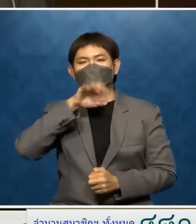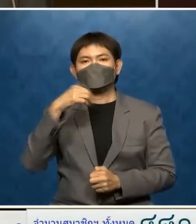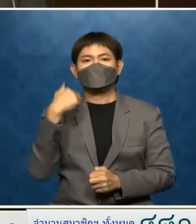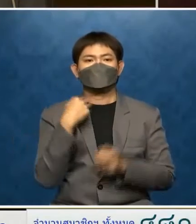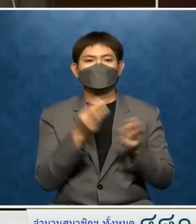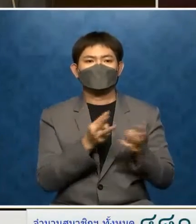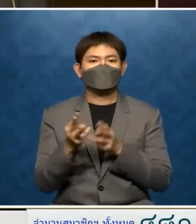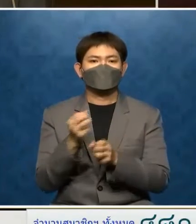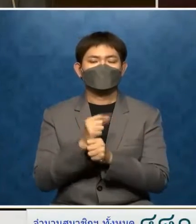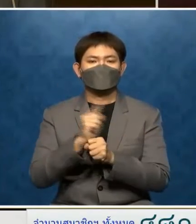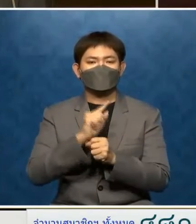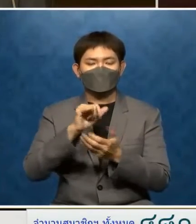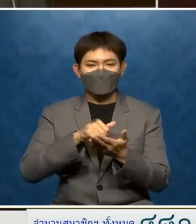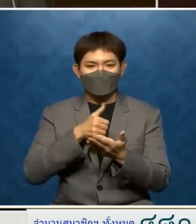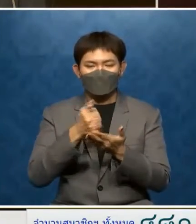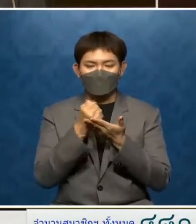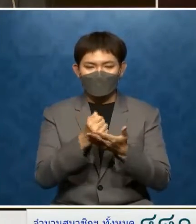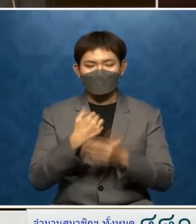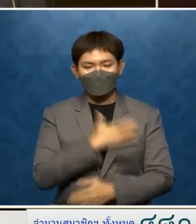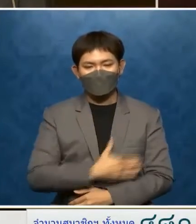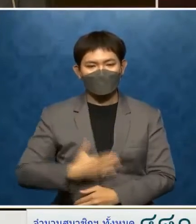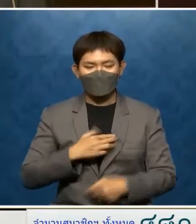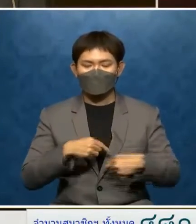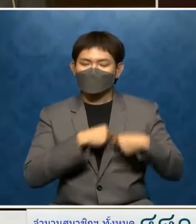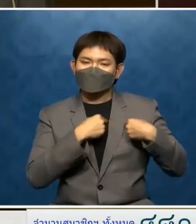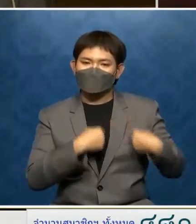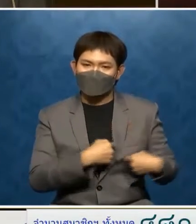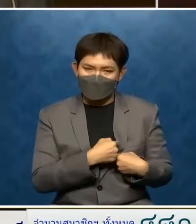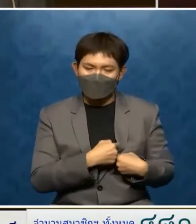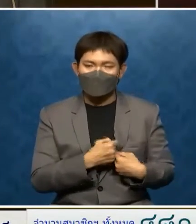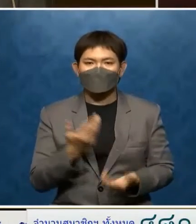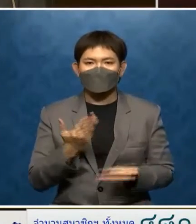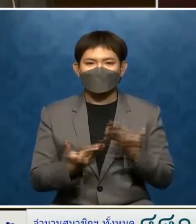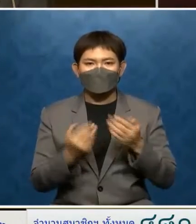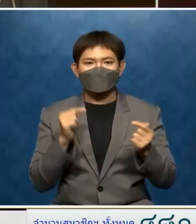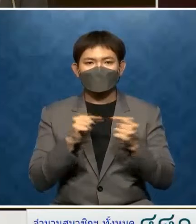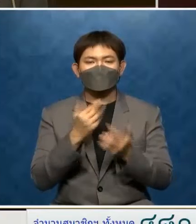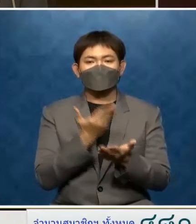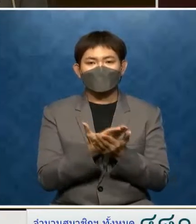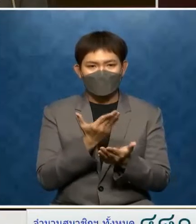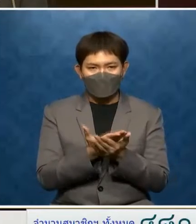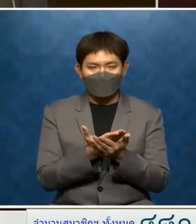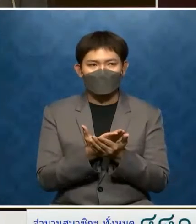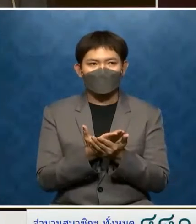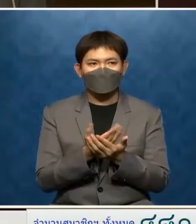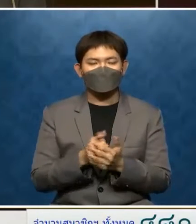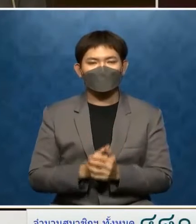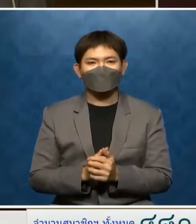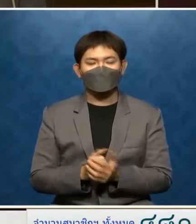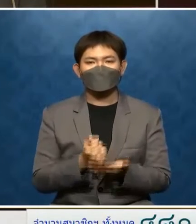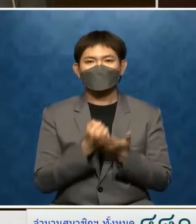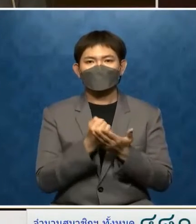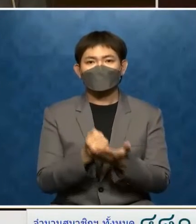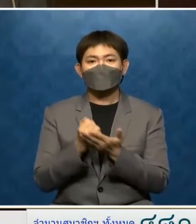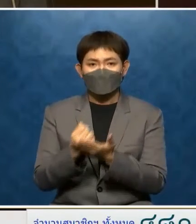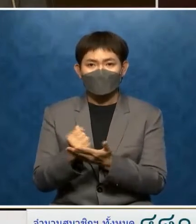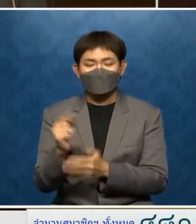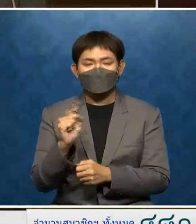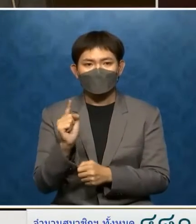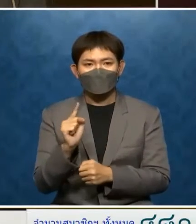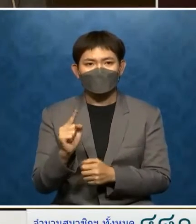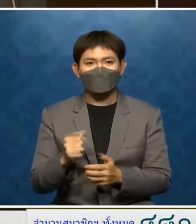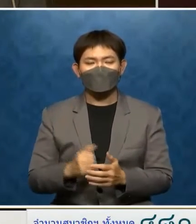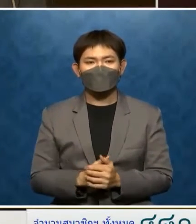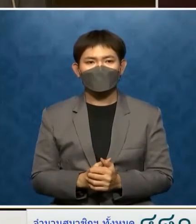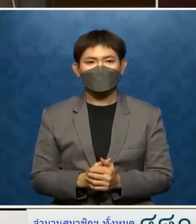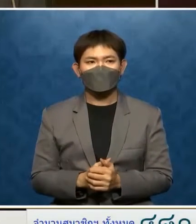มีมากทการฝึ้นภูและเยวยาด้านรั้งกายจิตใจรมทั้งท่านด้านการเงินการเยวยาทานทั้จิดใจอย่างนึง